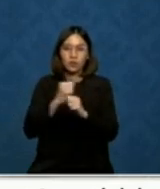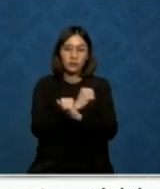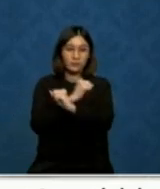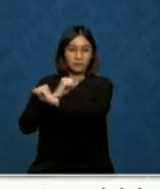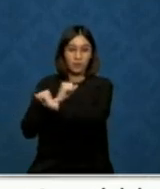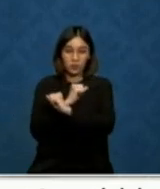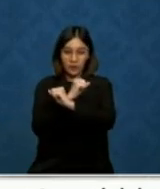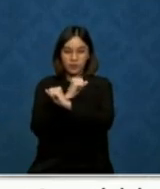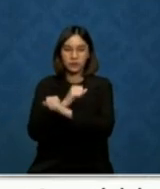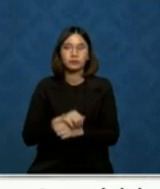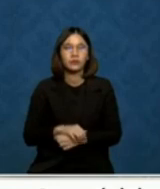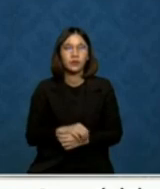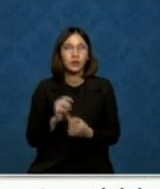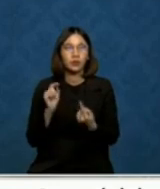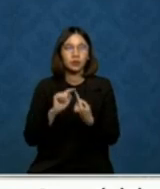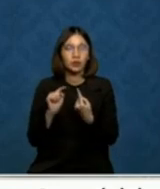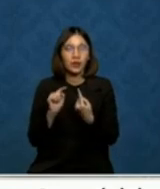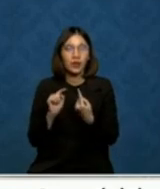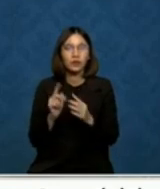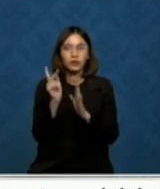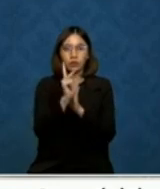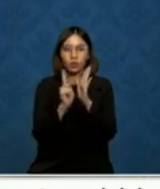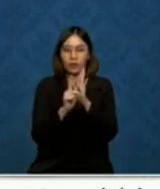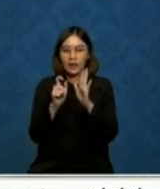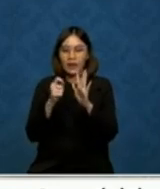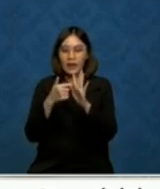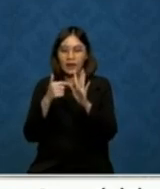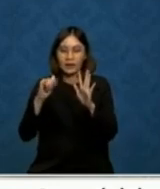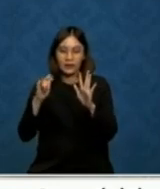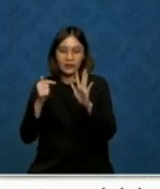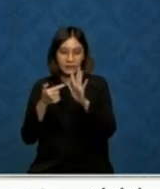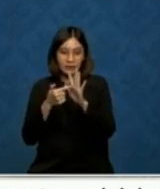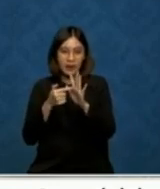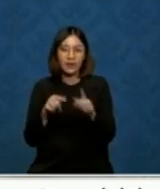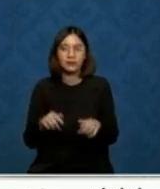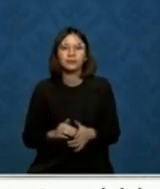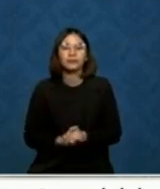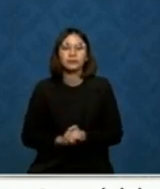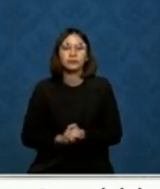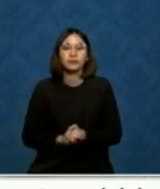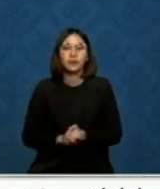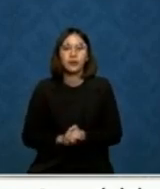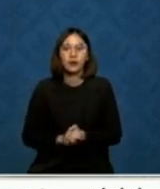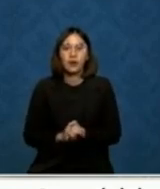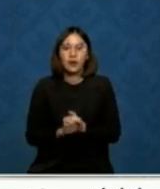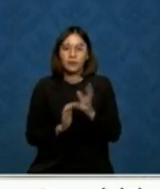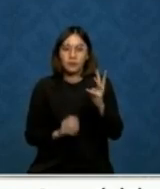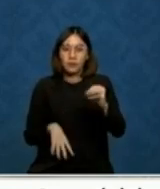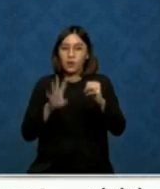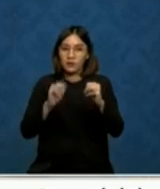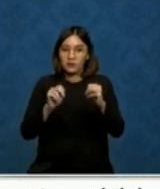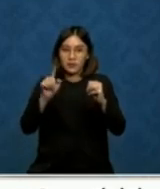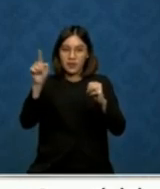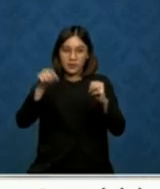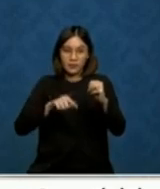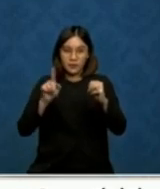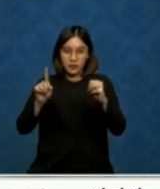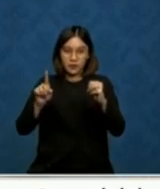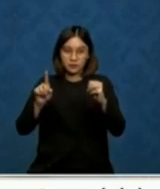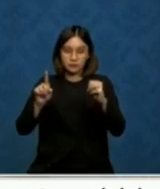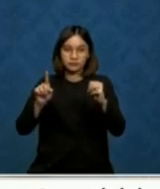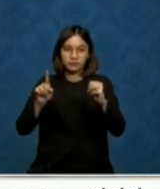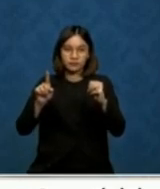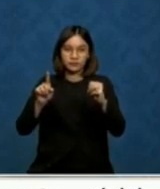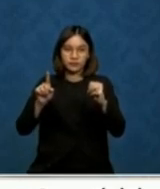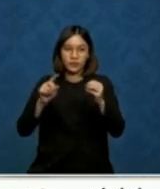ภัยในประมวลกฎหมายอาญาอย่างที่ผมเรียนทุกท่านทราบดังนั้นมาตรา41/1จึง